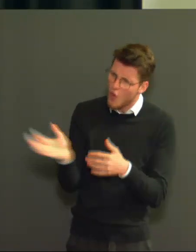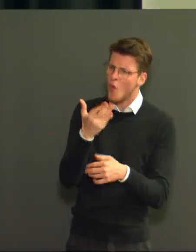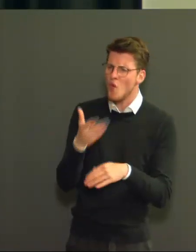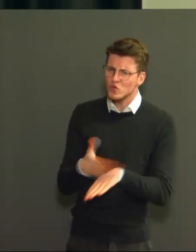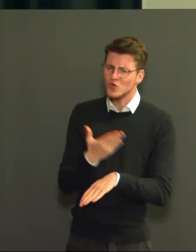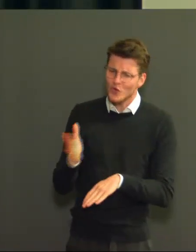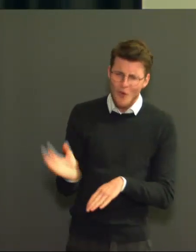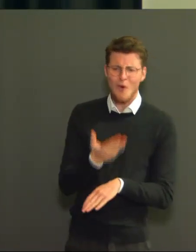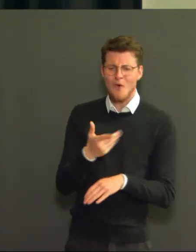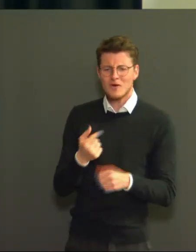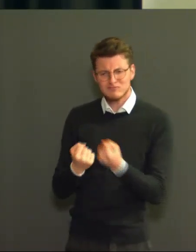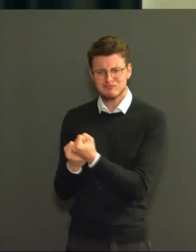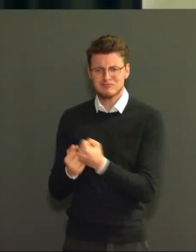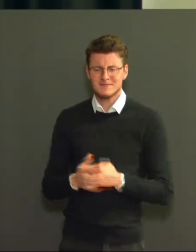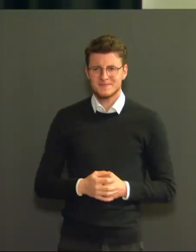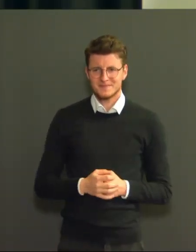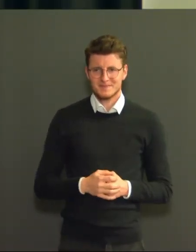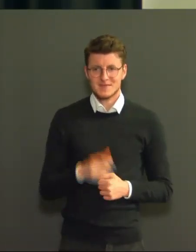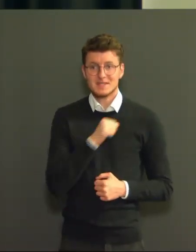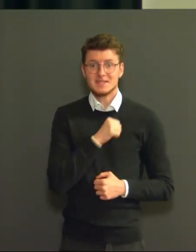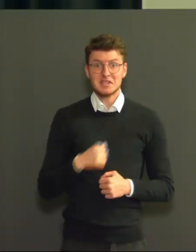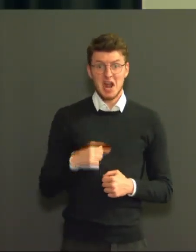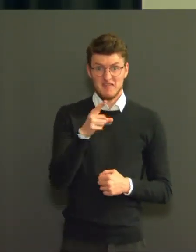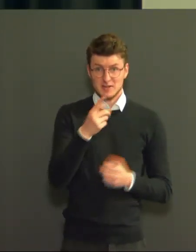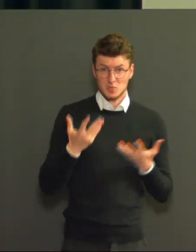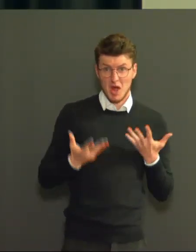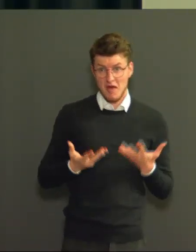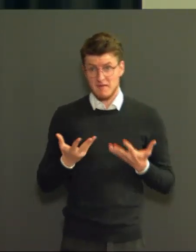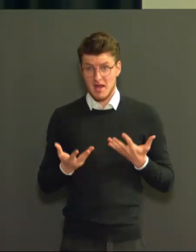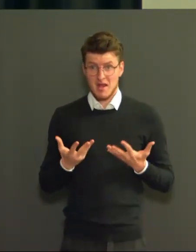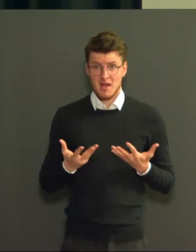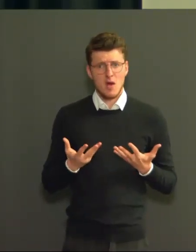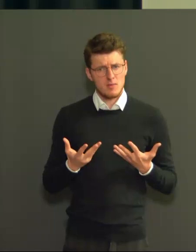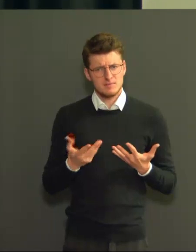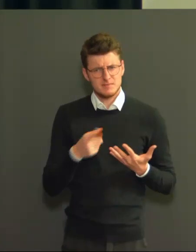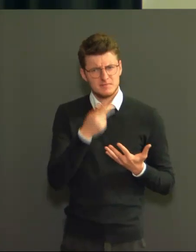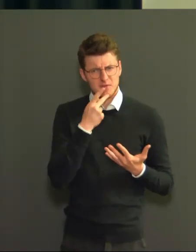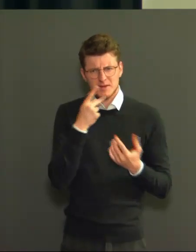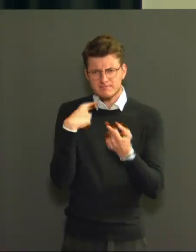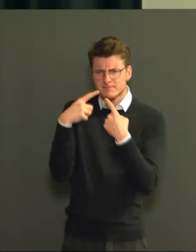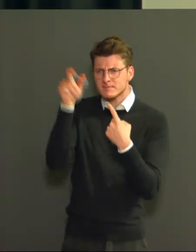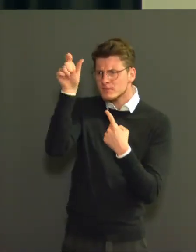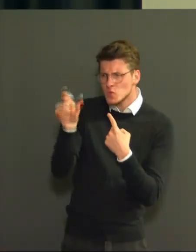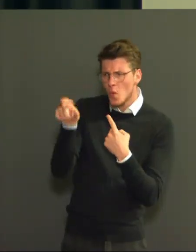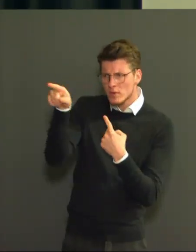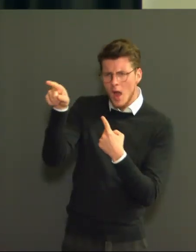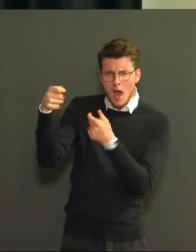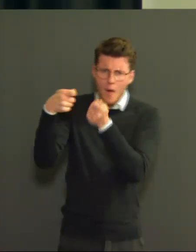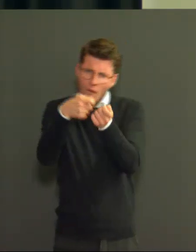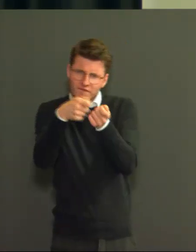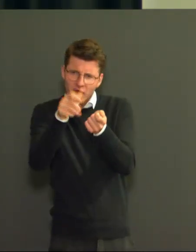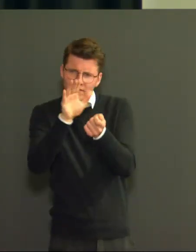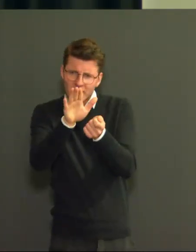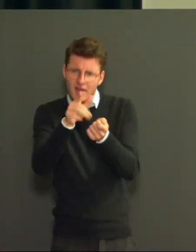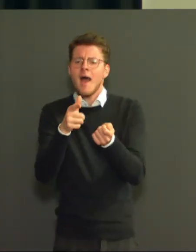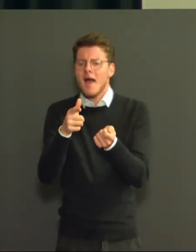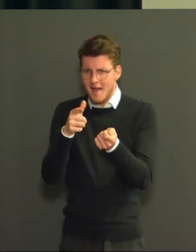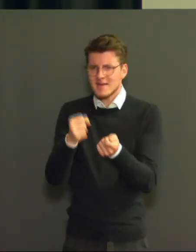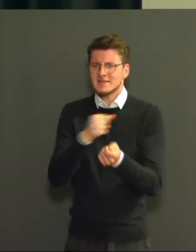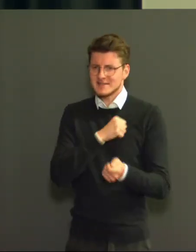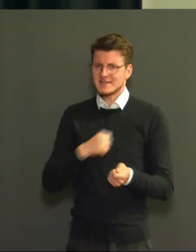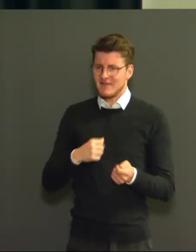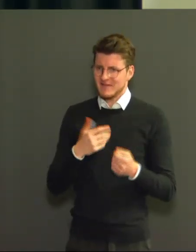vaccineren. En als je zelf nog twijfelt, laat je overtuigen. Zo bescherm je jezelf en je naasten